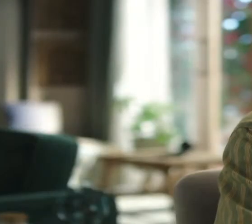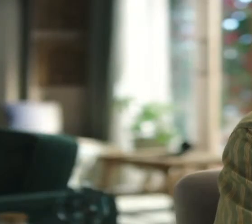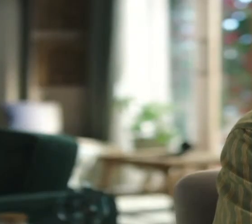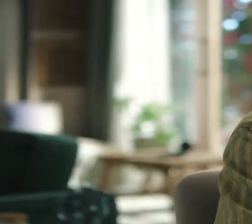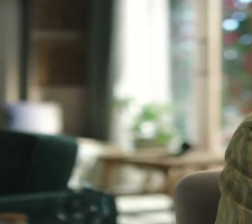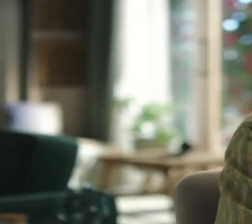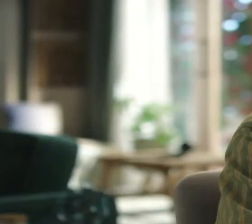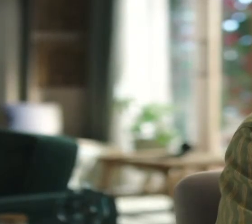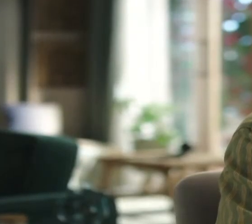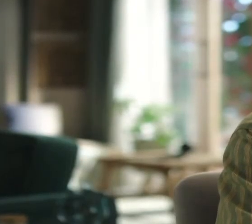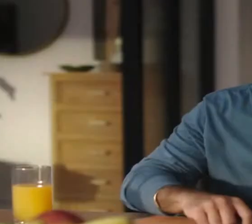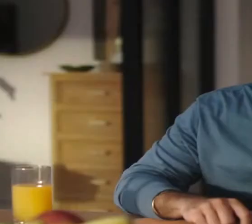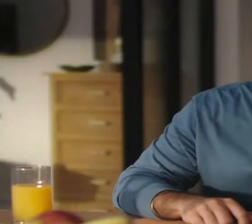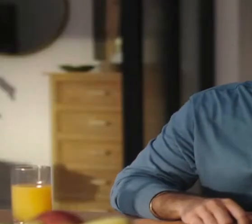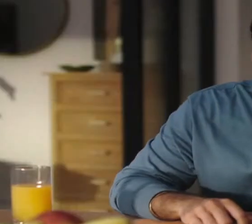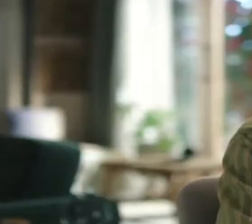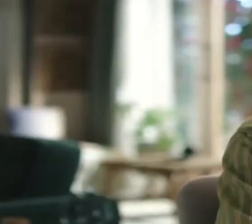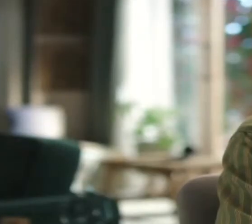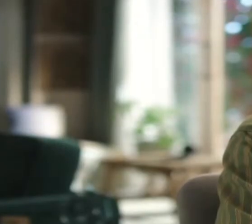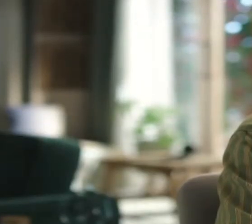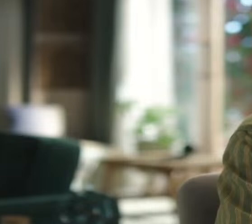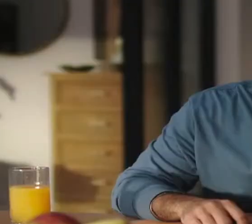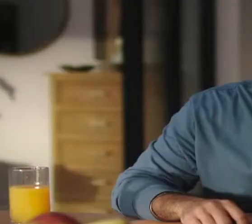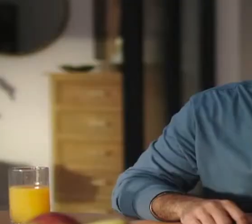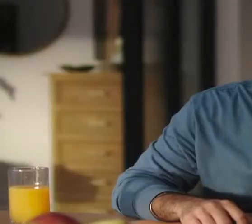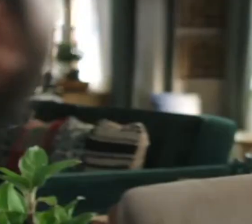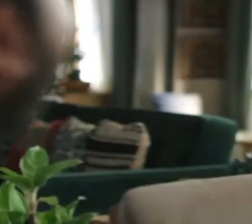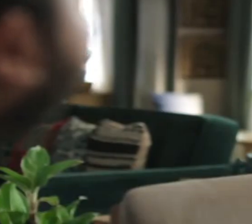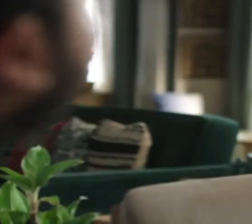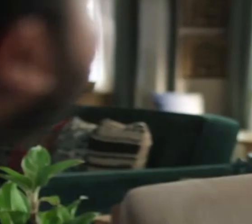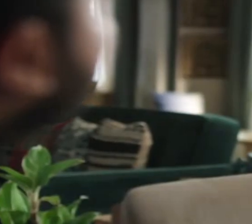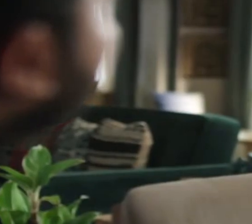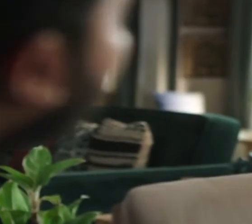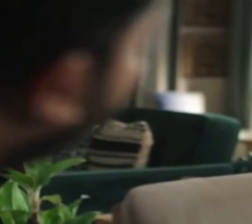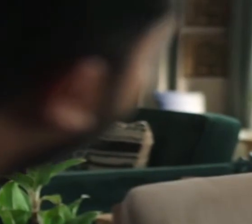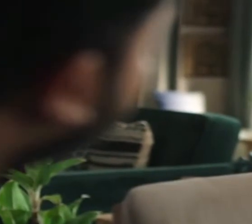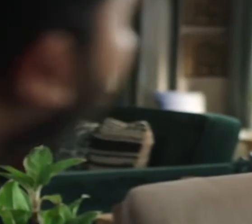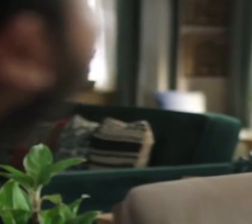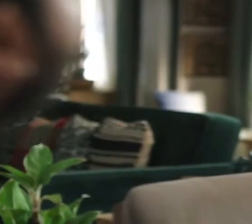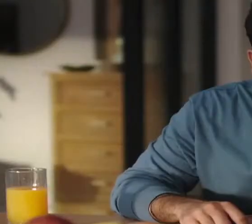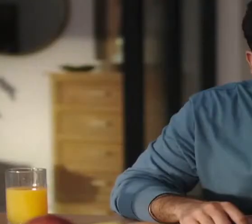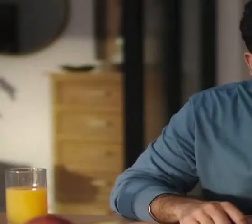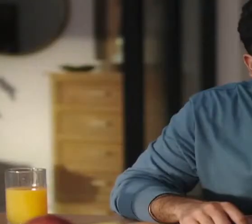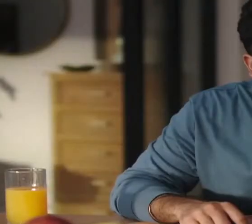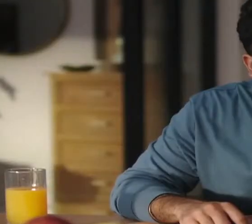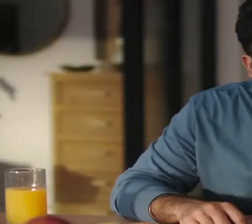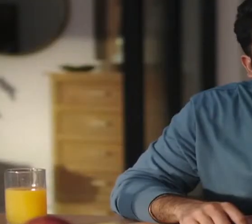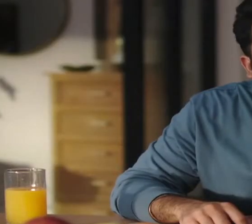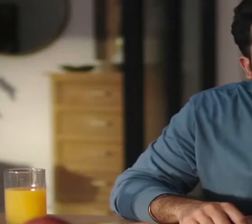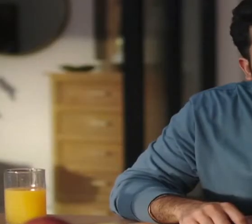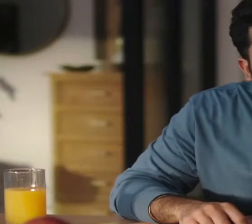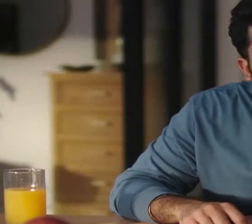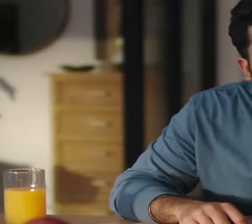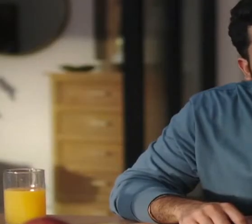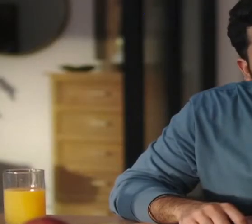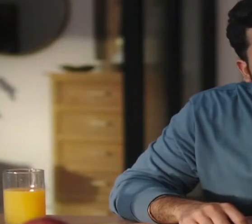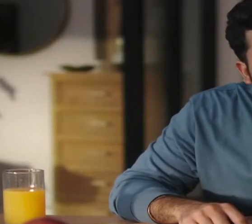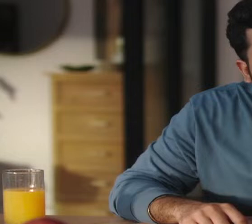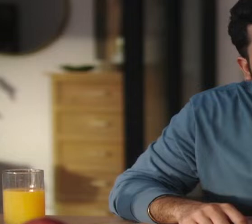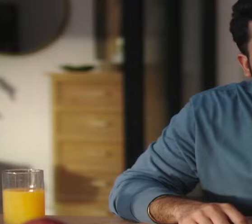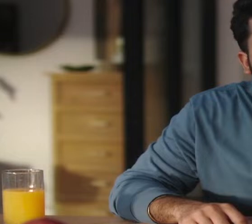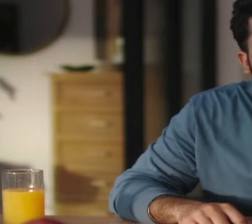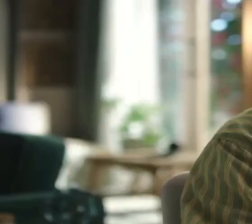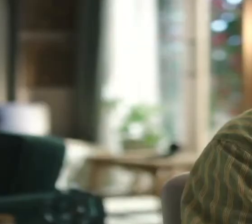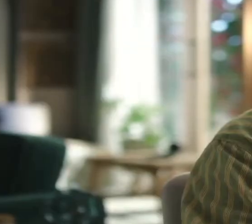अच्छी इन्वेस्टमेंट की टिप्स भी देता है। पापा इन वीडियोस पे ना जाएं, अपना रिसर्च खुद करें या सेबी रजिस्टर्ड इन्वेस्टमेंट एडवाइजर